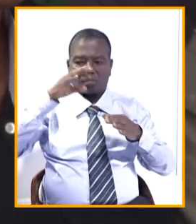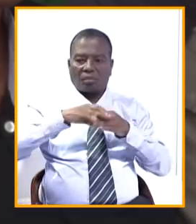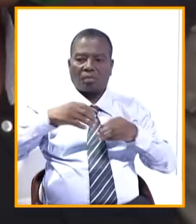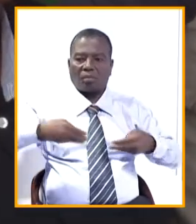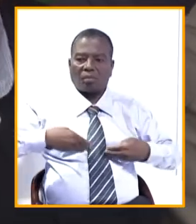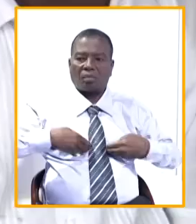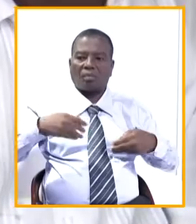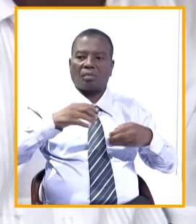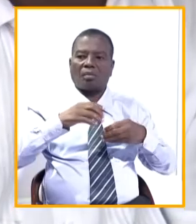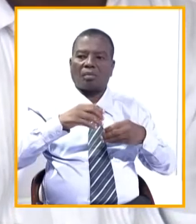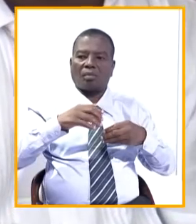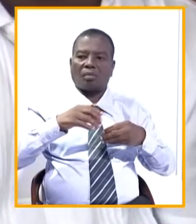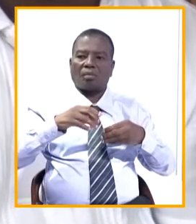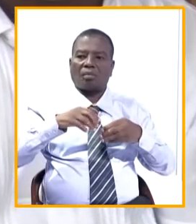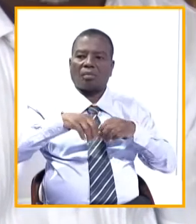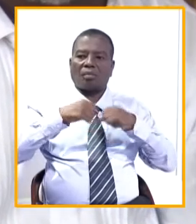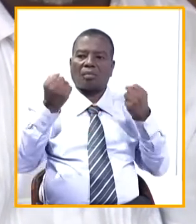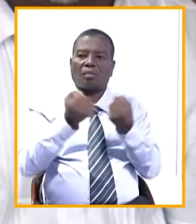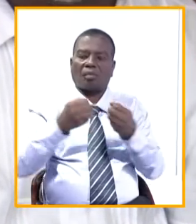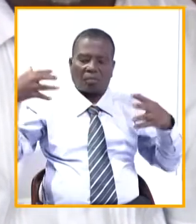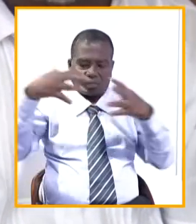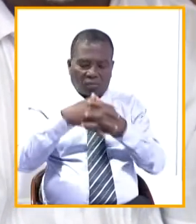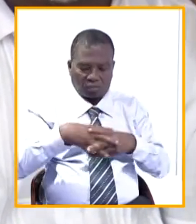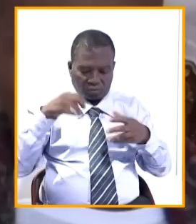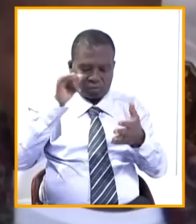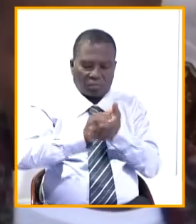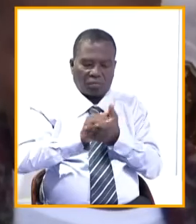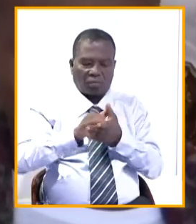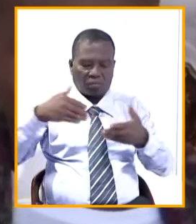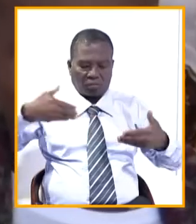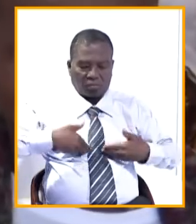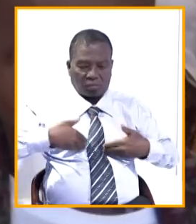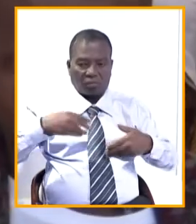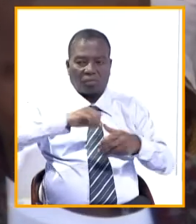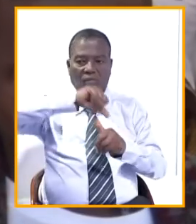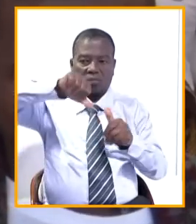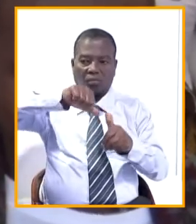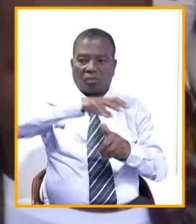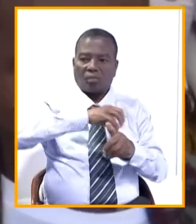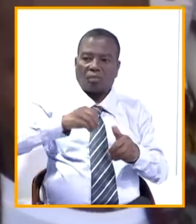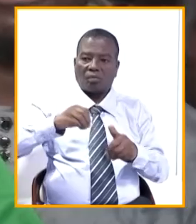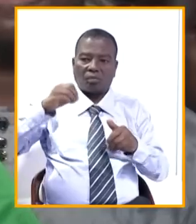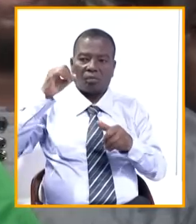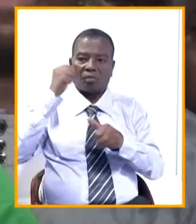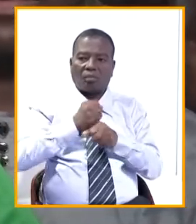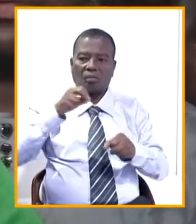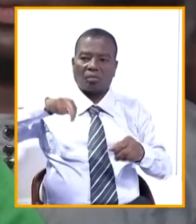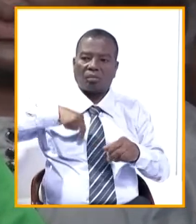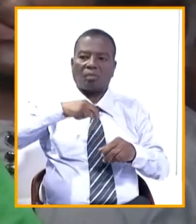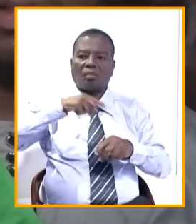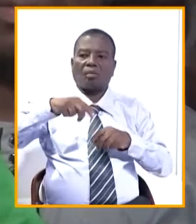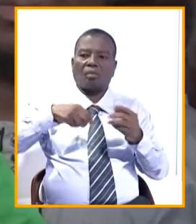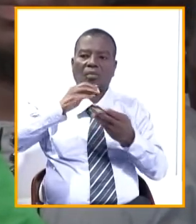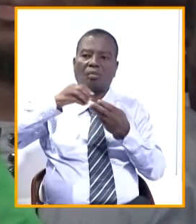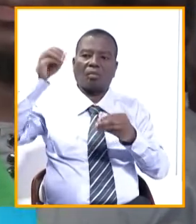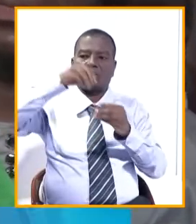Mamadou, c'est-à-dire rassembler et unir cette jeunesse autour d'idéaux du travail et de compétitivité. Nous allons travailler au